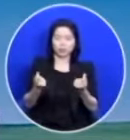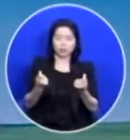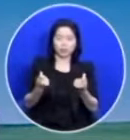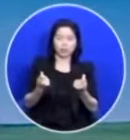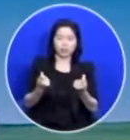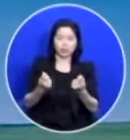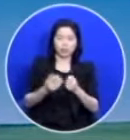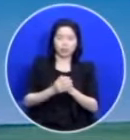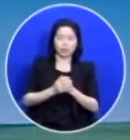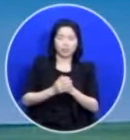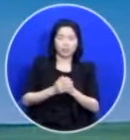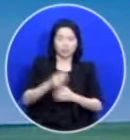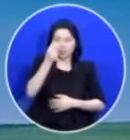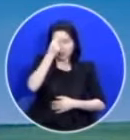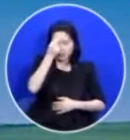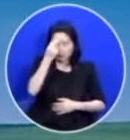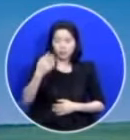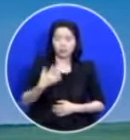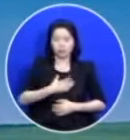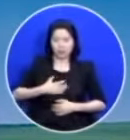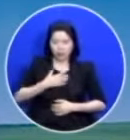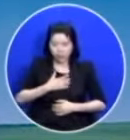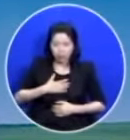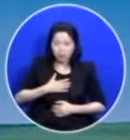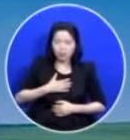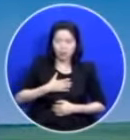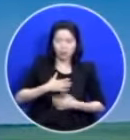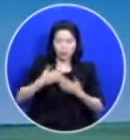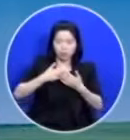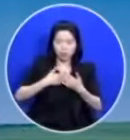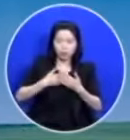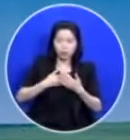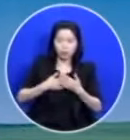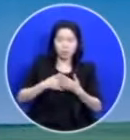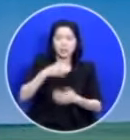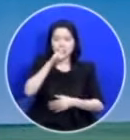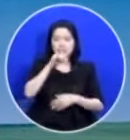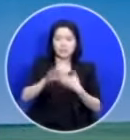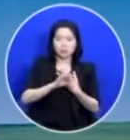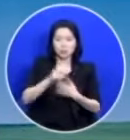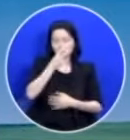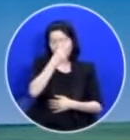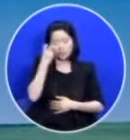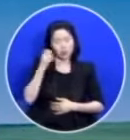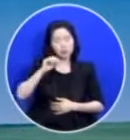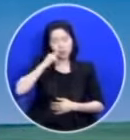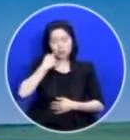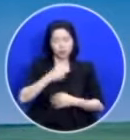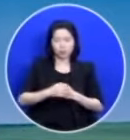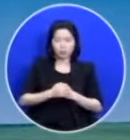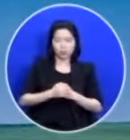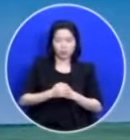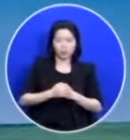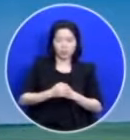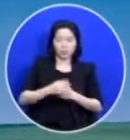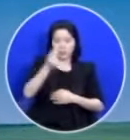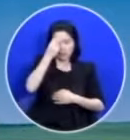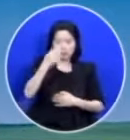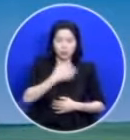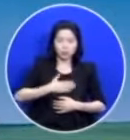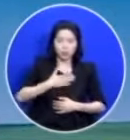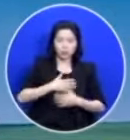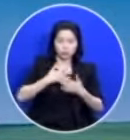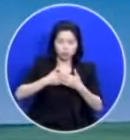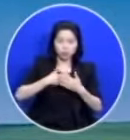여러분 근심 염려 두려움이 앞서면 잠을 잘 수가 없어요 근심 두려움 염려가